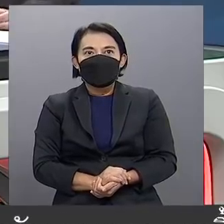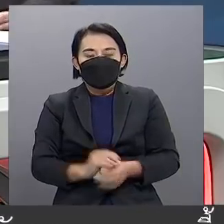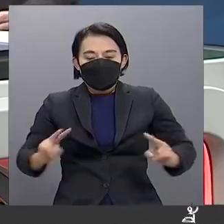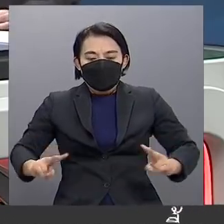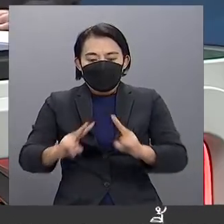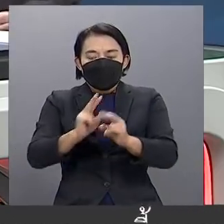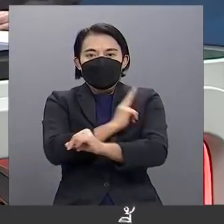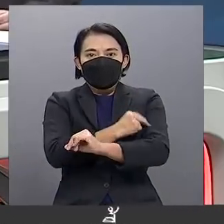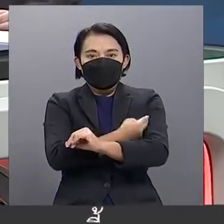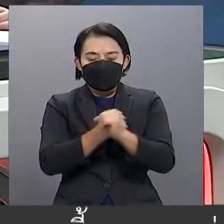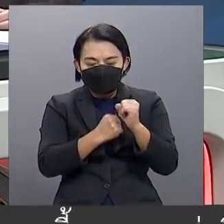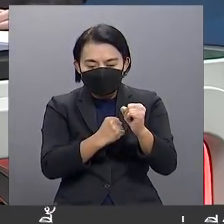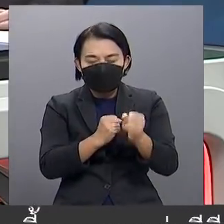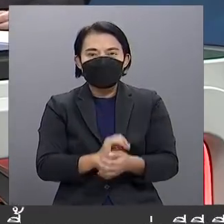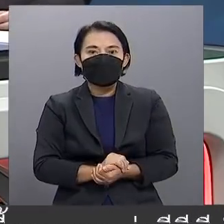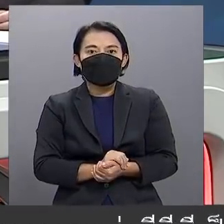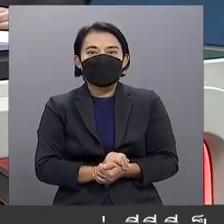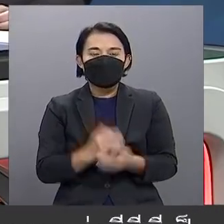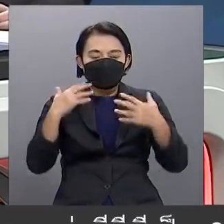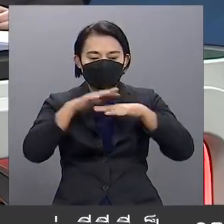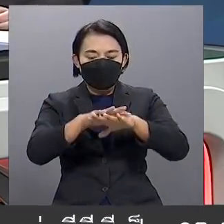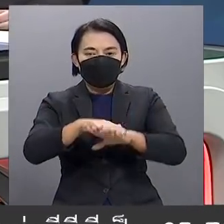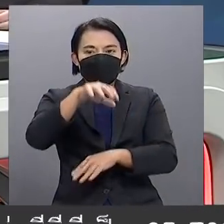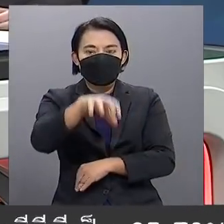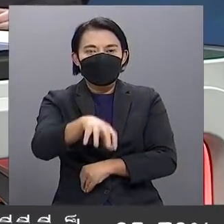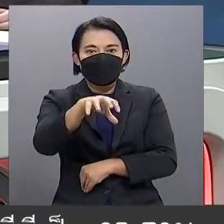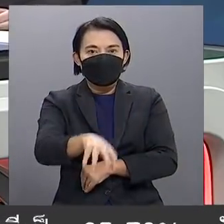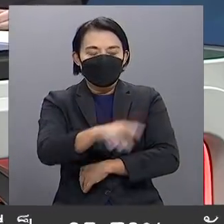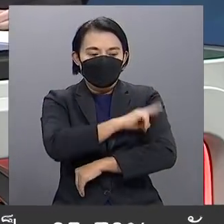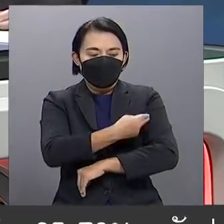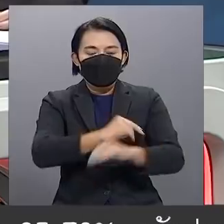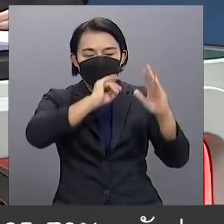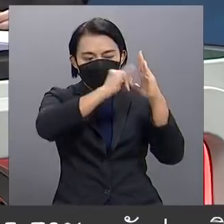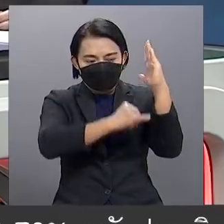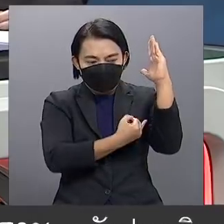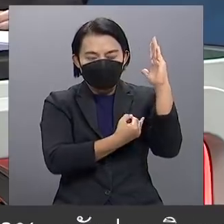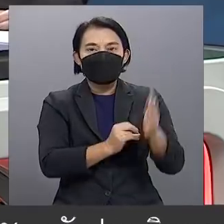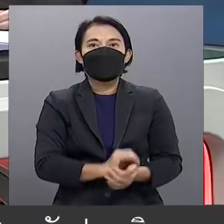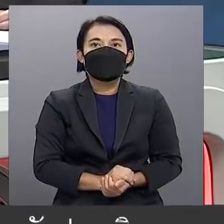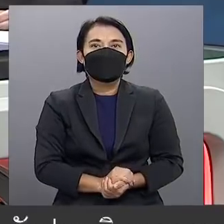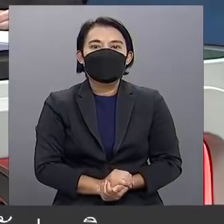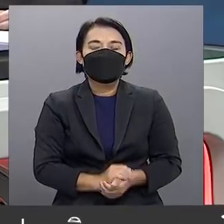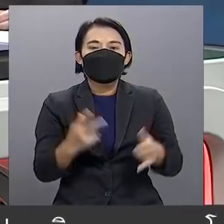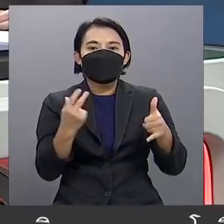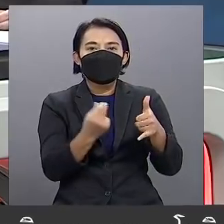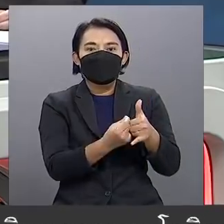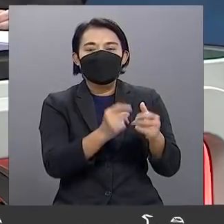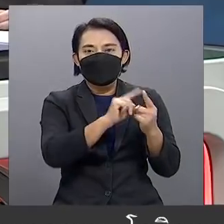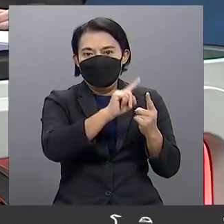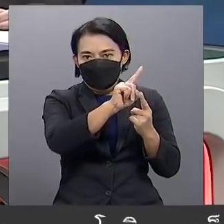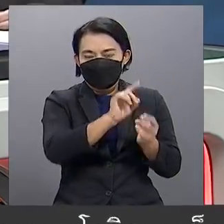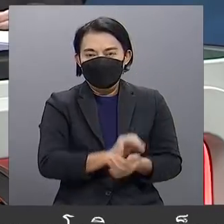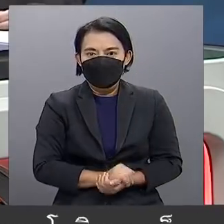ที่จะประสานประยางสถานพยาบาในทุกจังหวดค่ะคนที่เคยรบวัซีนเข็มแรกที่สรานีกรางบางสư